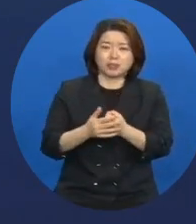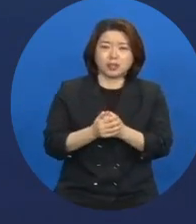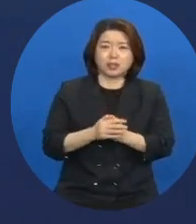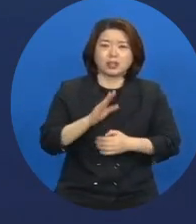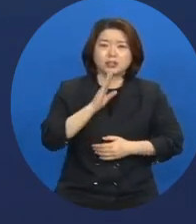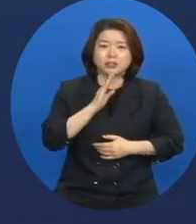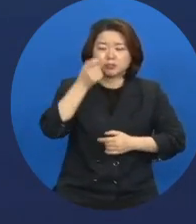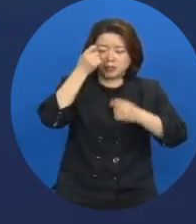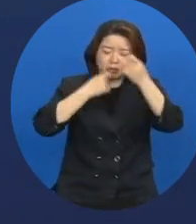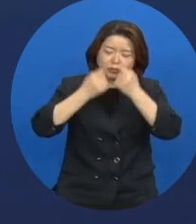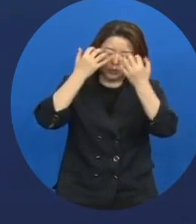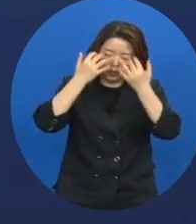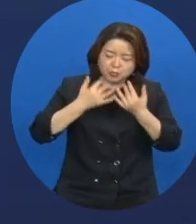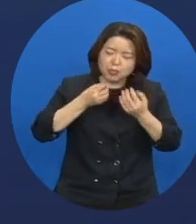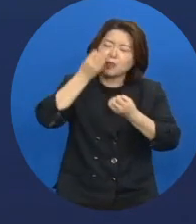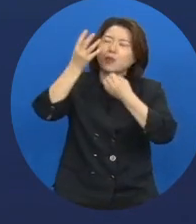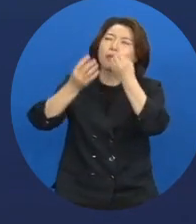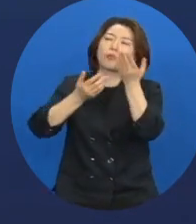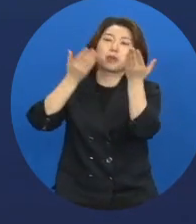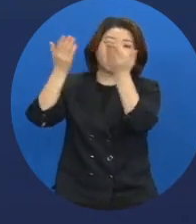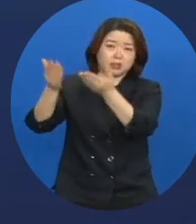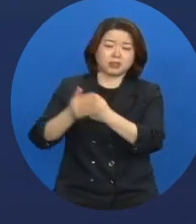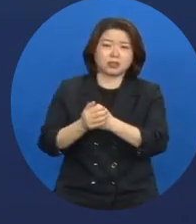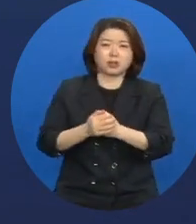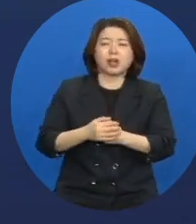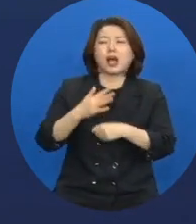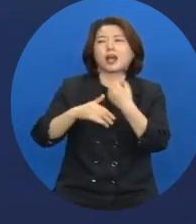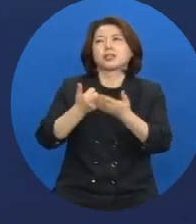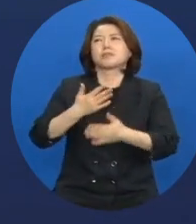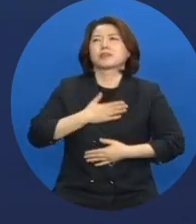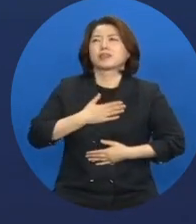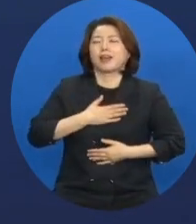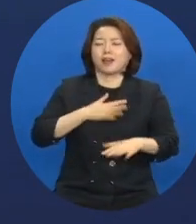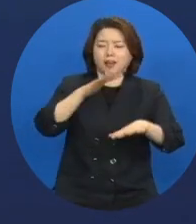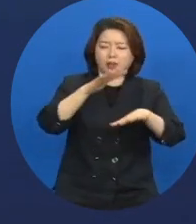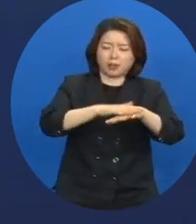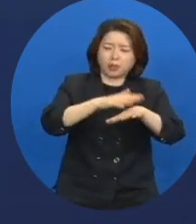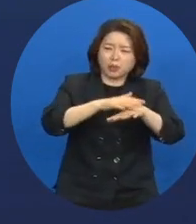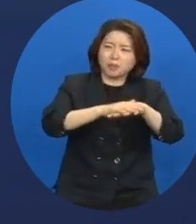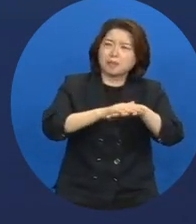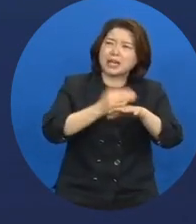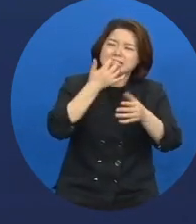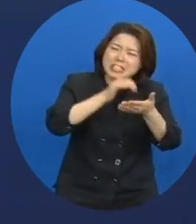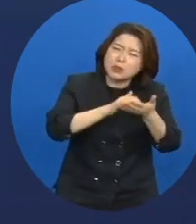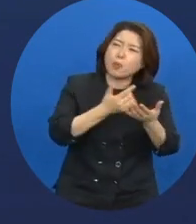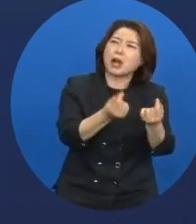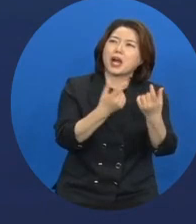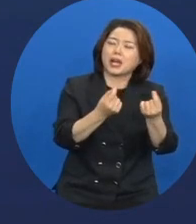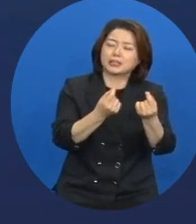정말 눈물로 고백했습니다. 하나님, 제가 돌짝밭 사명을 외면하지 않겠습니다.